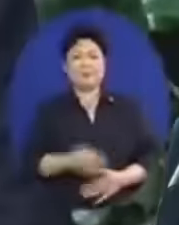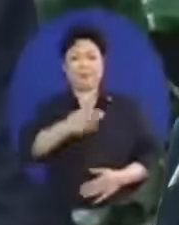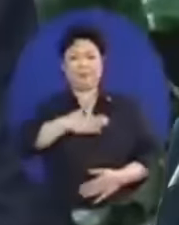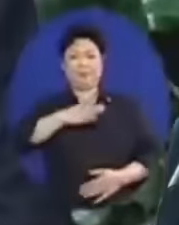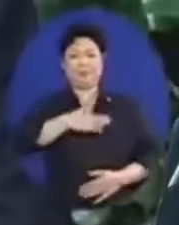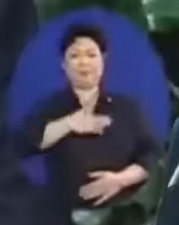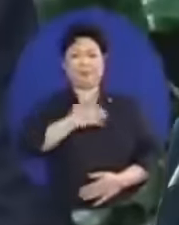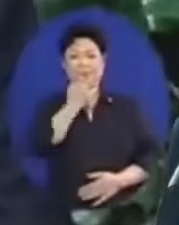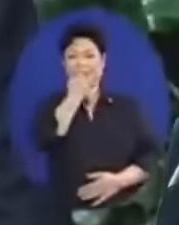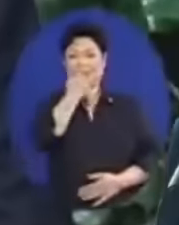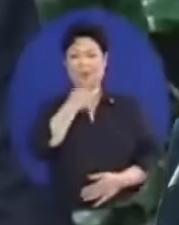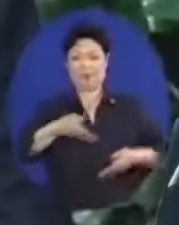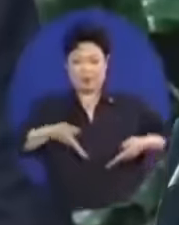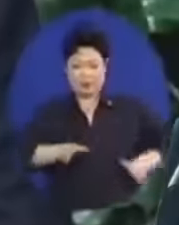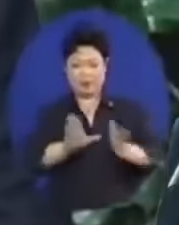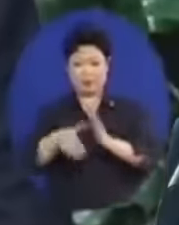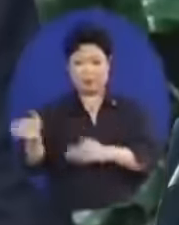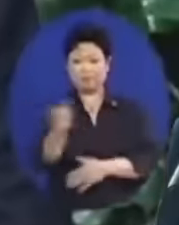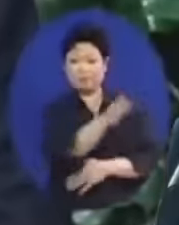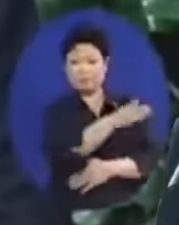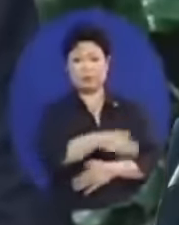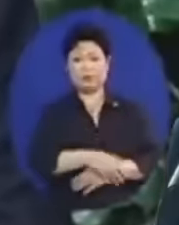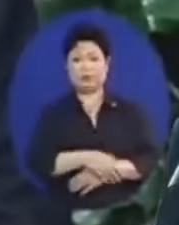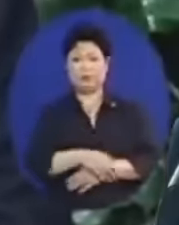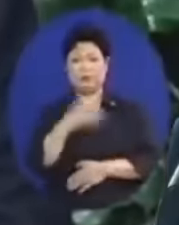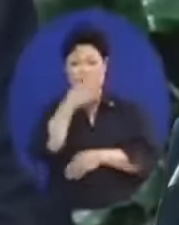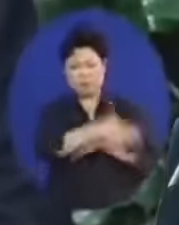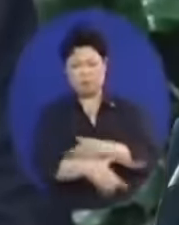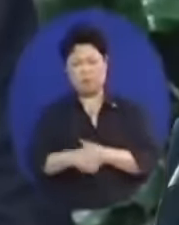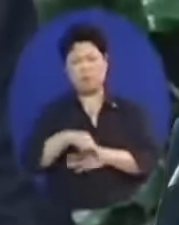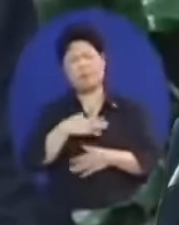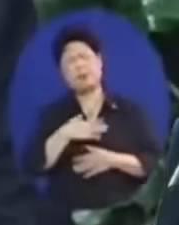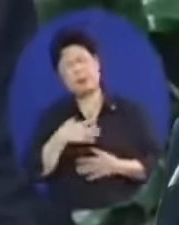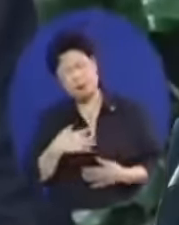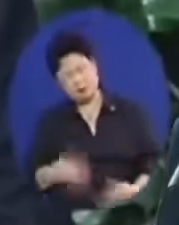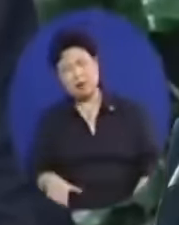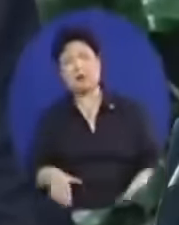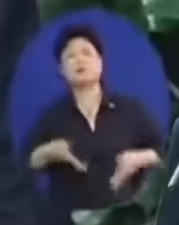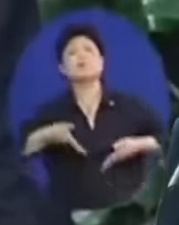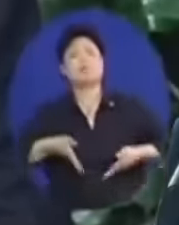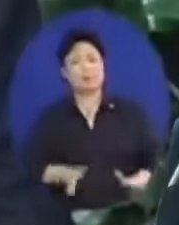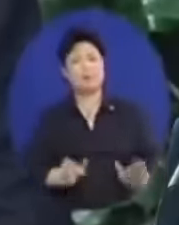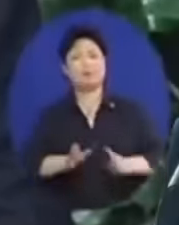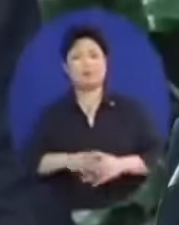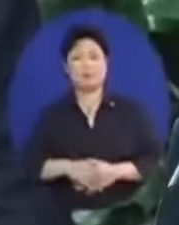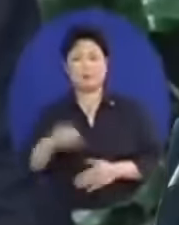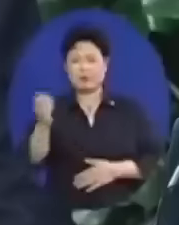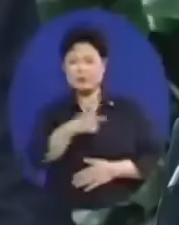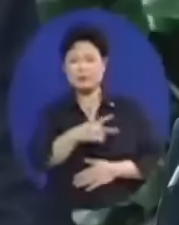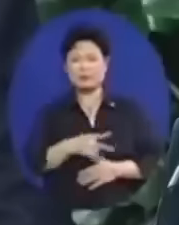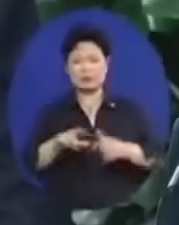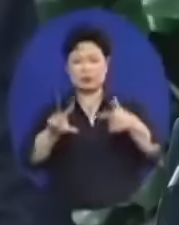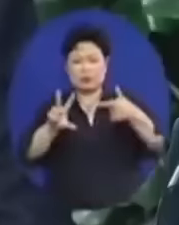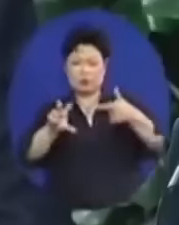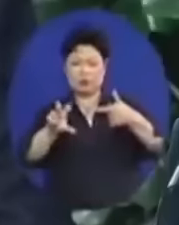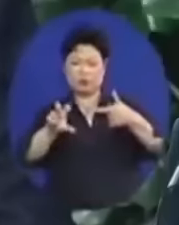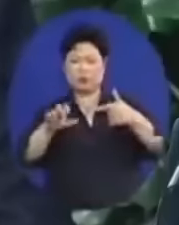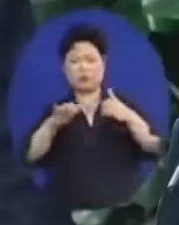저는 태어날 때부터 육신이 약해 태어났습니다. 그리고 6.25 사변